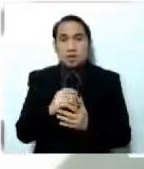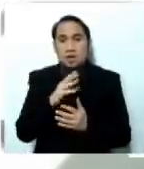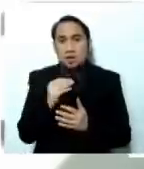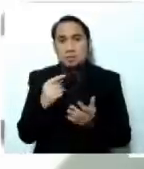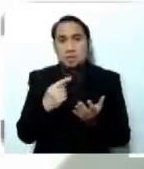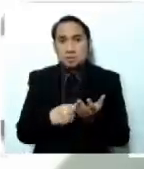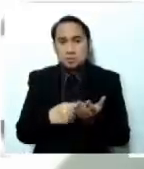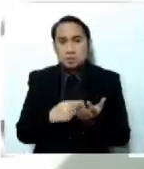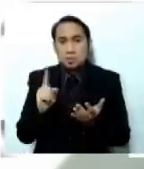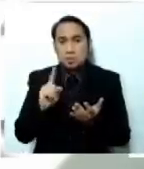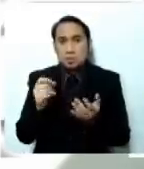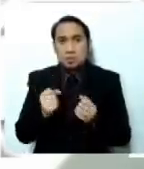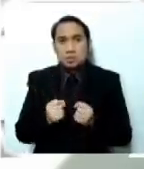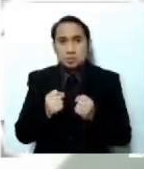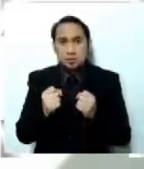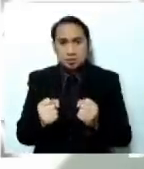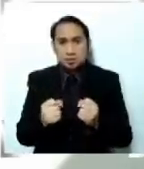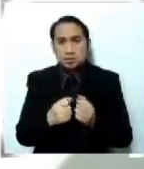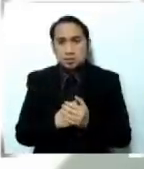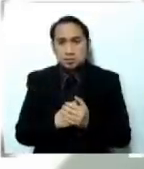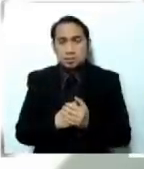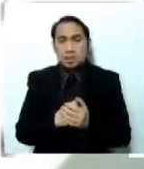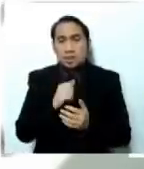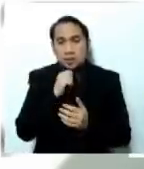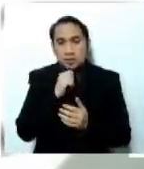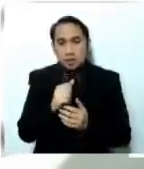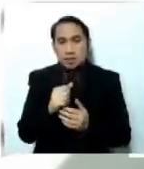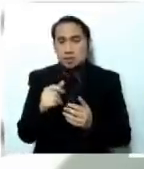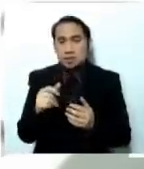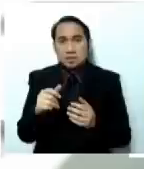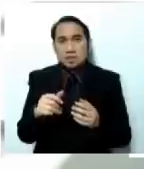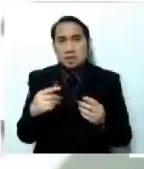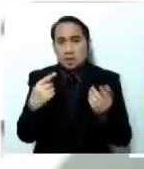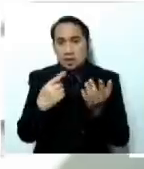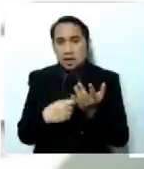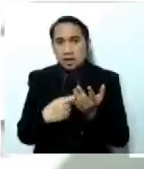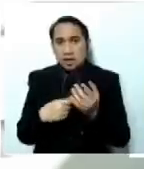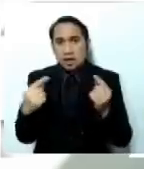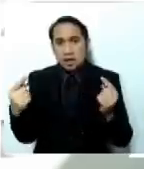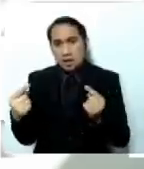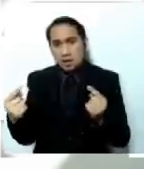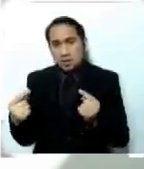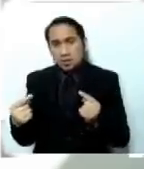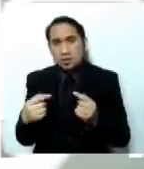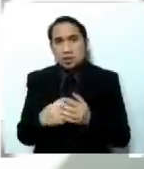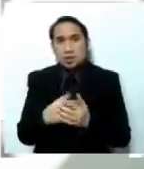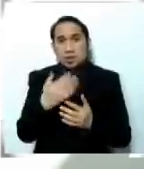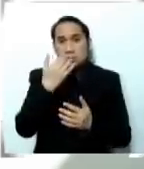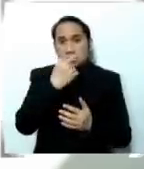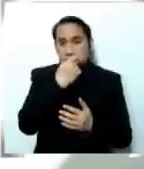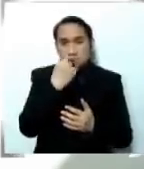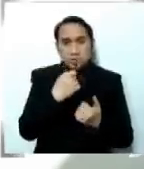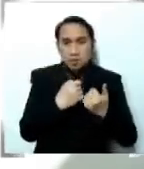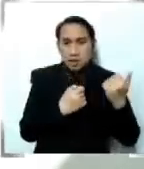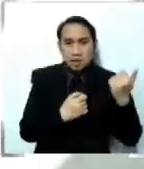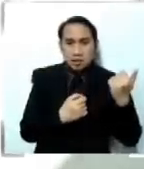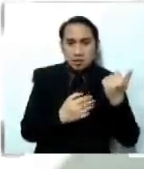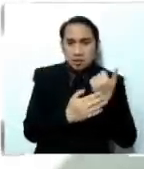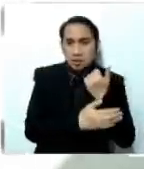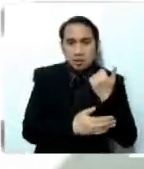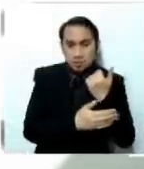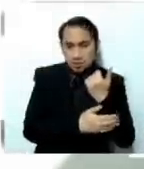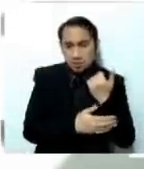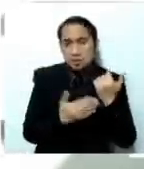Pero huwag tayo sa publiko nag-aaway-away, nababasa nung mga katunggali natin, nakakagawa sila ng mas